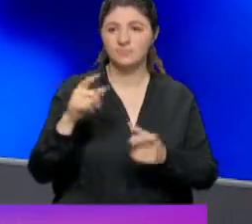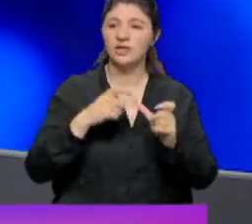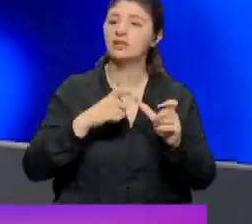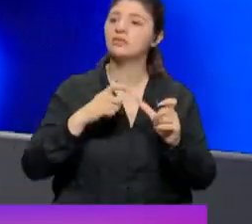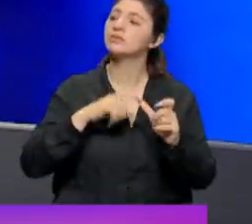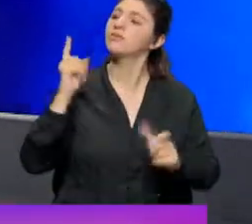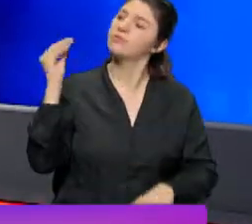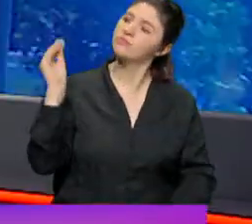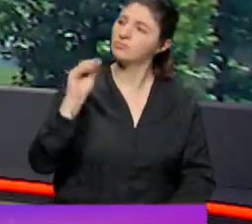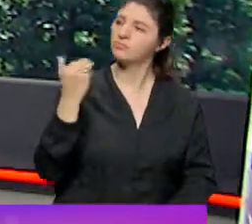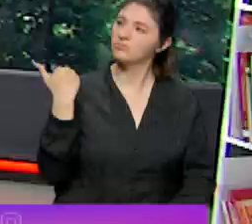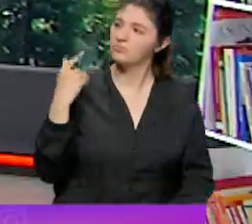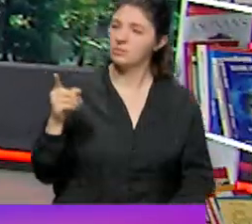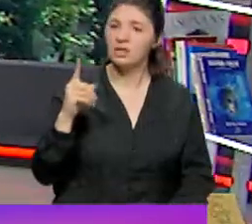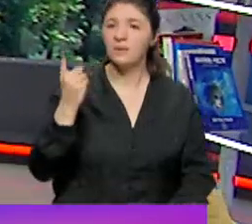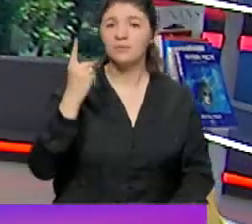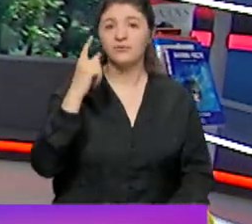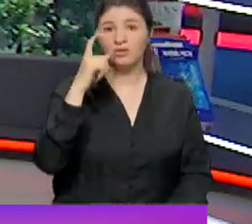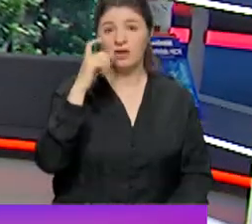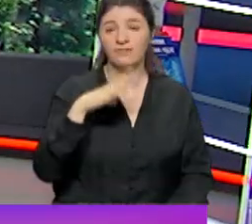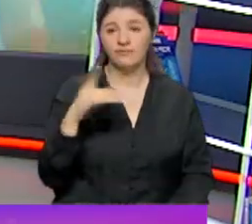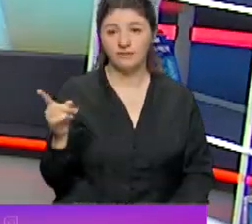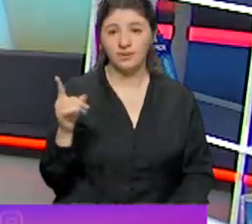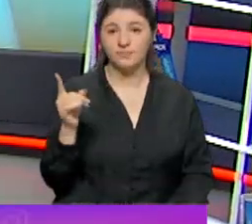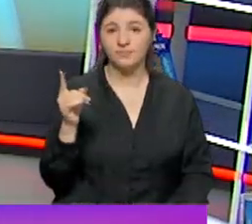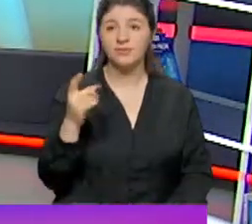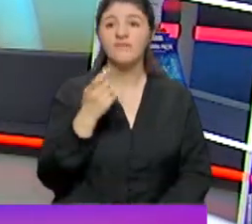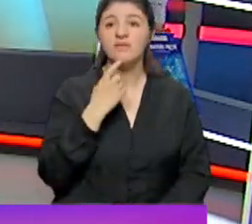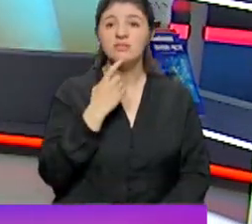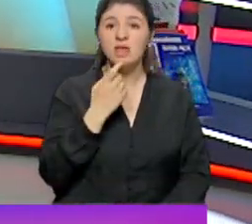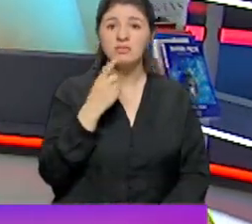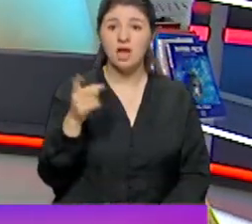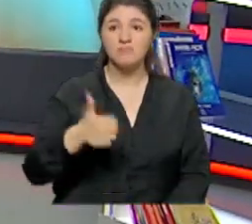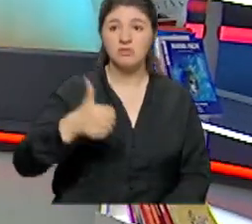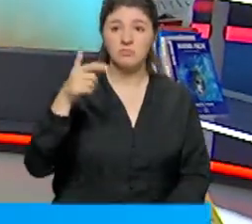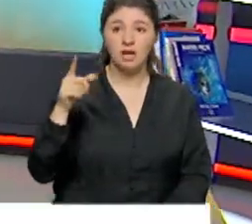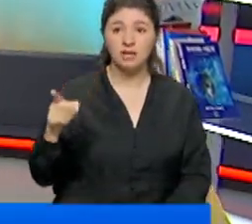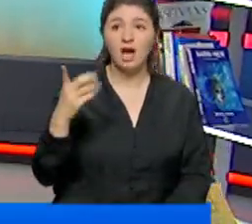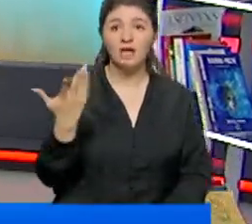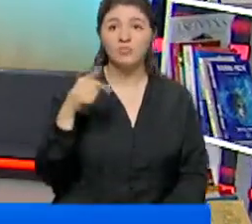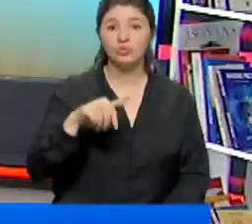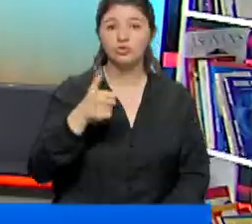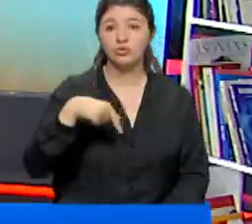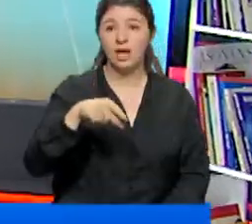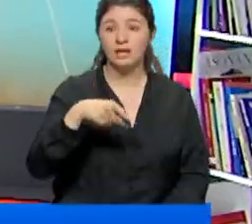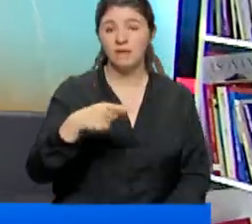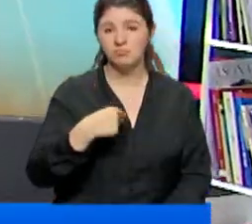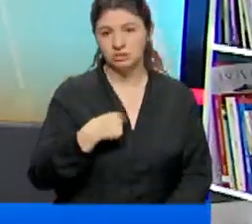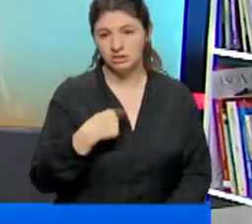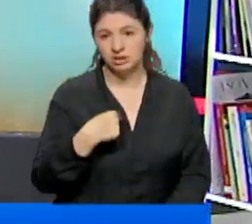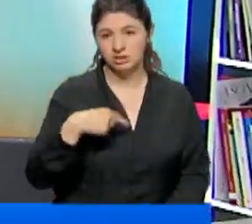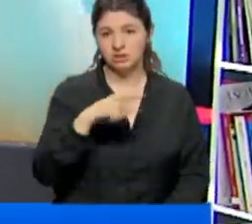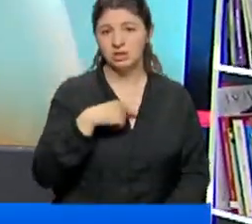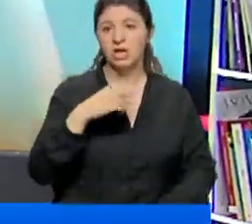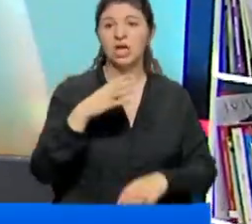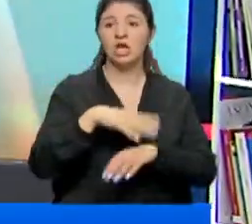savaşlar arkaya bir fotoğraf Finlandiya başbakanı Hani Bugünlerde biz ve